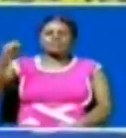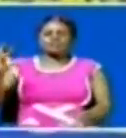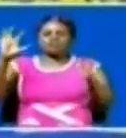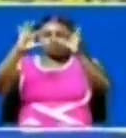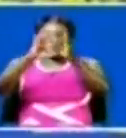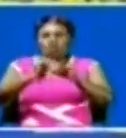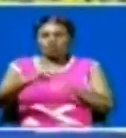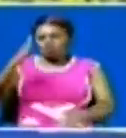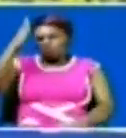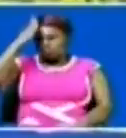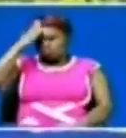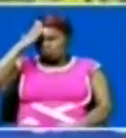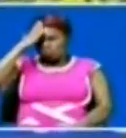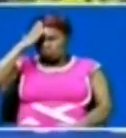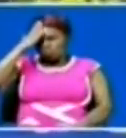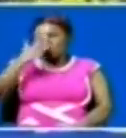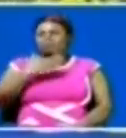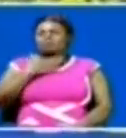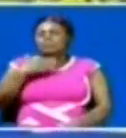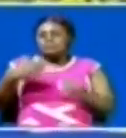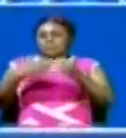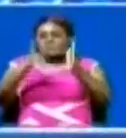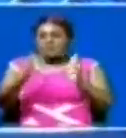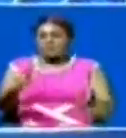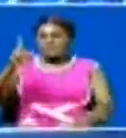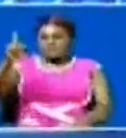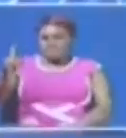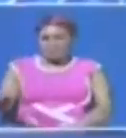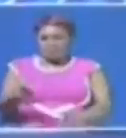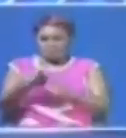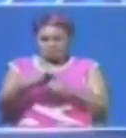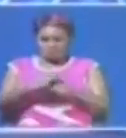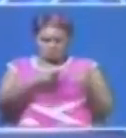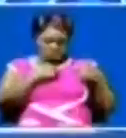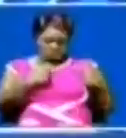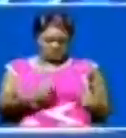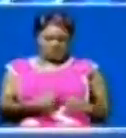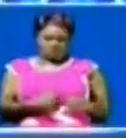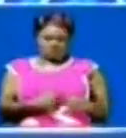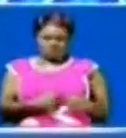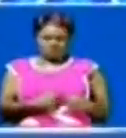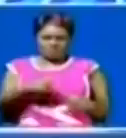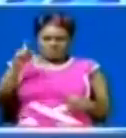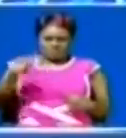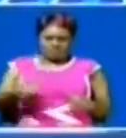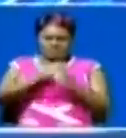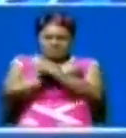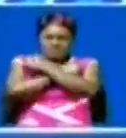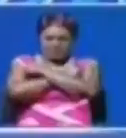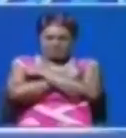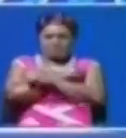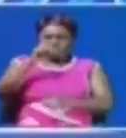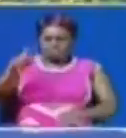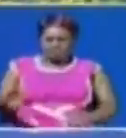Na unajua naye kutaka kuwa kiongozi lazima itoke kwa roho yako. Lazima upende, lazima